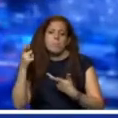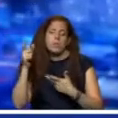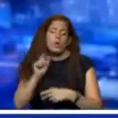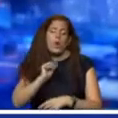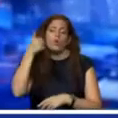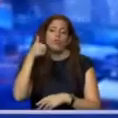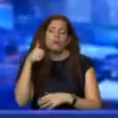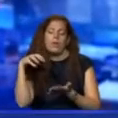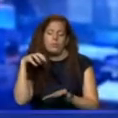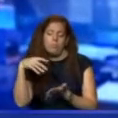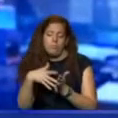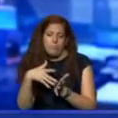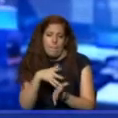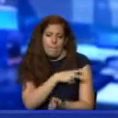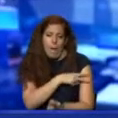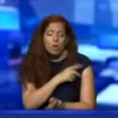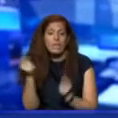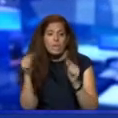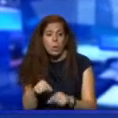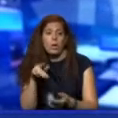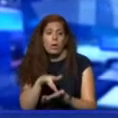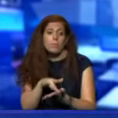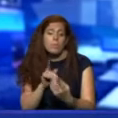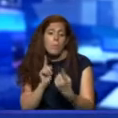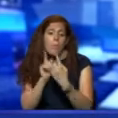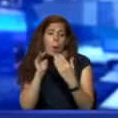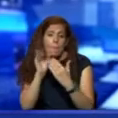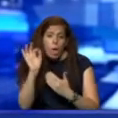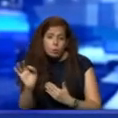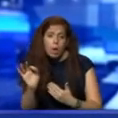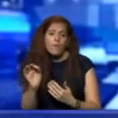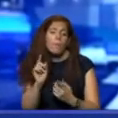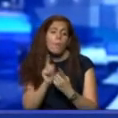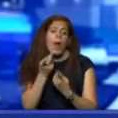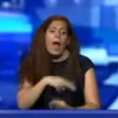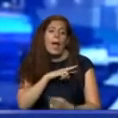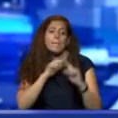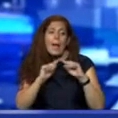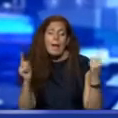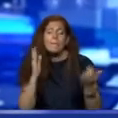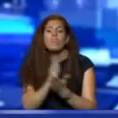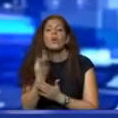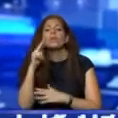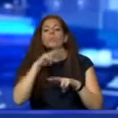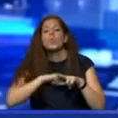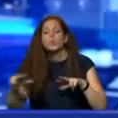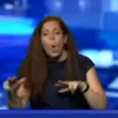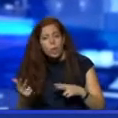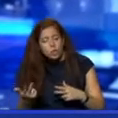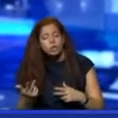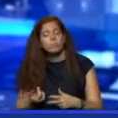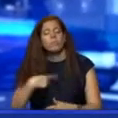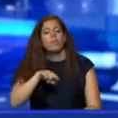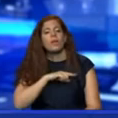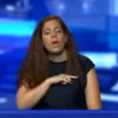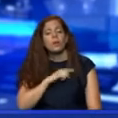מחש, הגיעו לשם, כי אנחנו נמצאים מול הבית שלה ומול האחראים האחרים כבר למעלה משלושה חודשים,